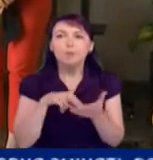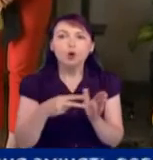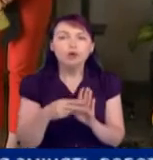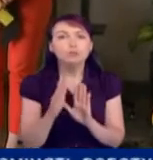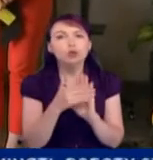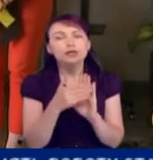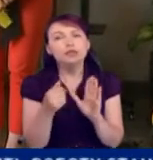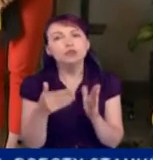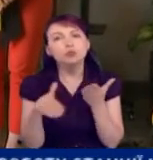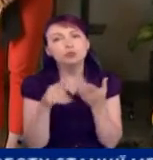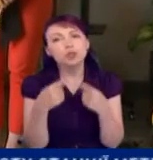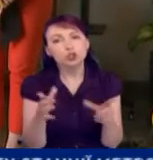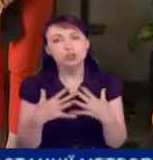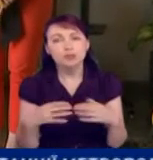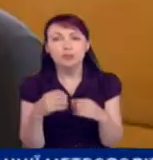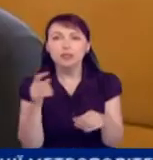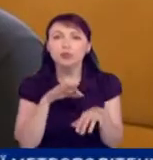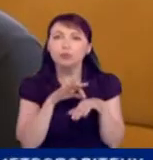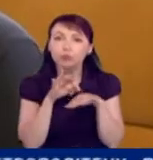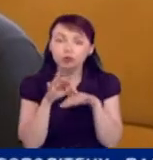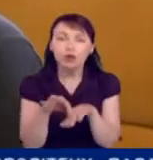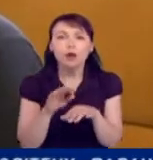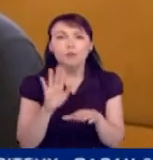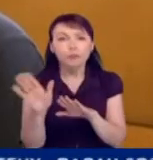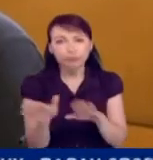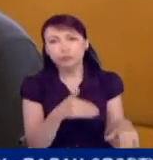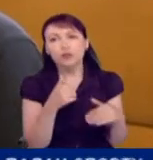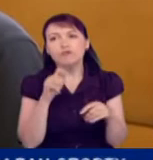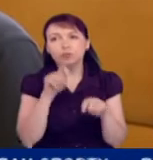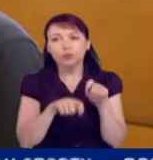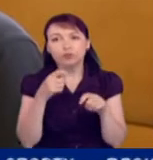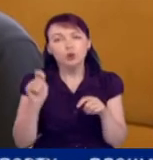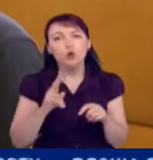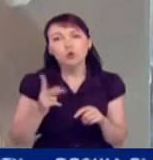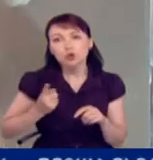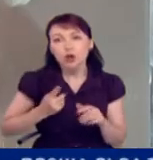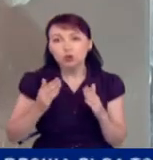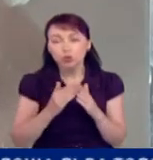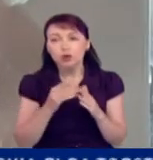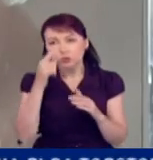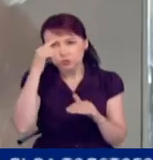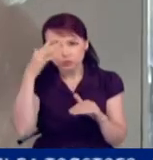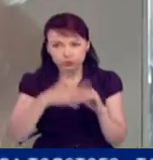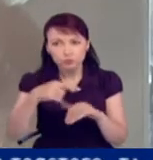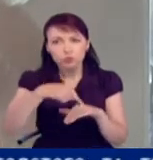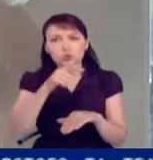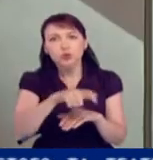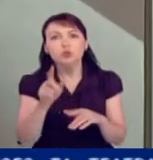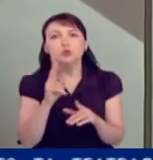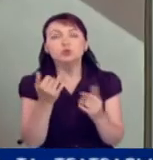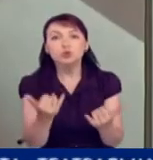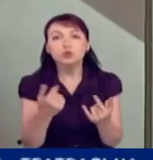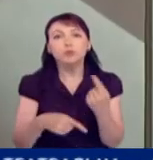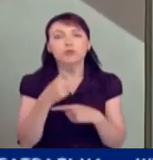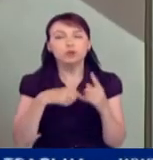допомогти іншим сім'ям, які пройшли випробування війною, щоб той, хто чекав вдома, зрозумів почуття людини, яка щойно повернулася з фронту, та